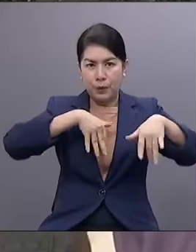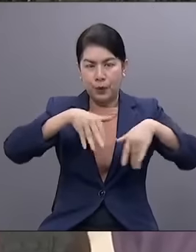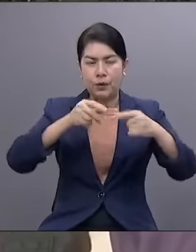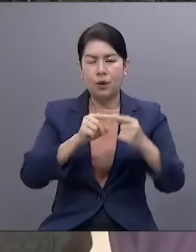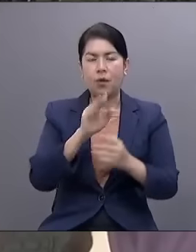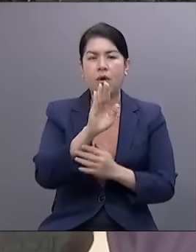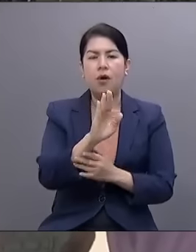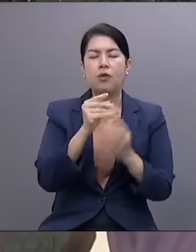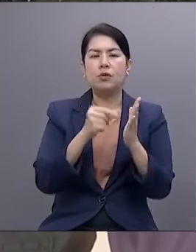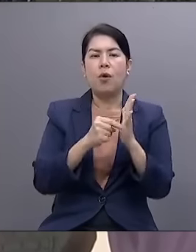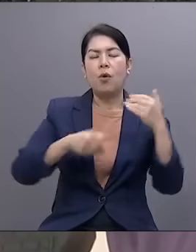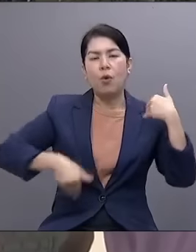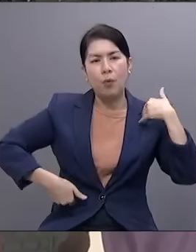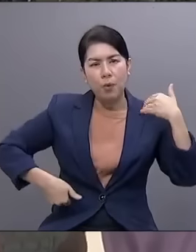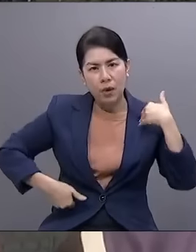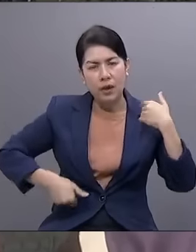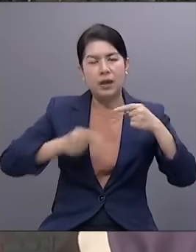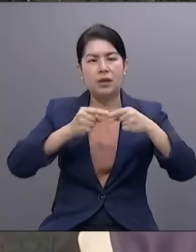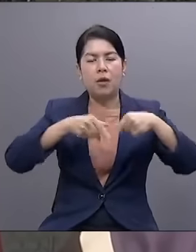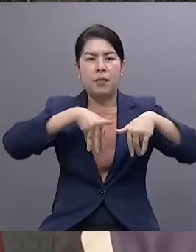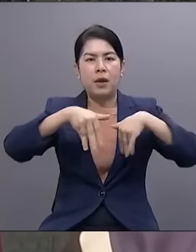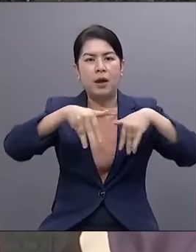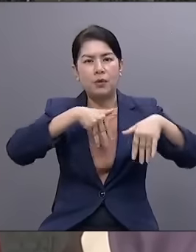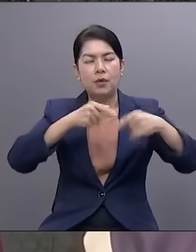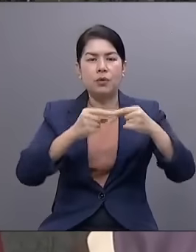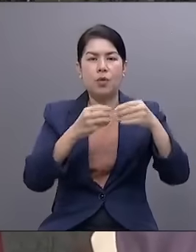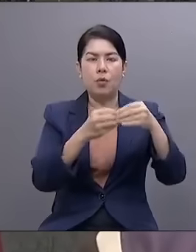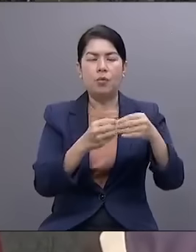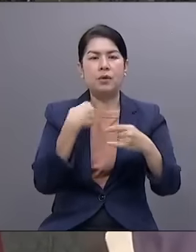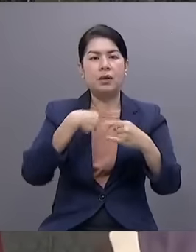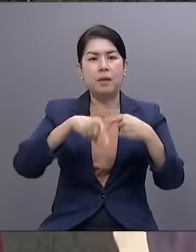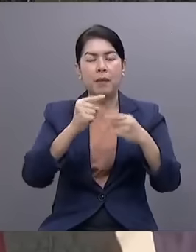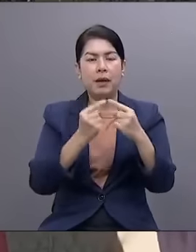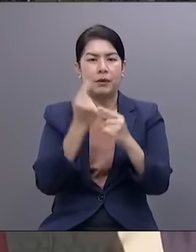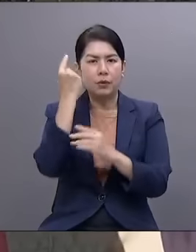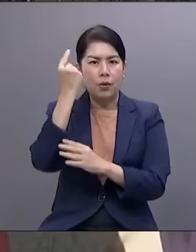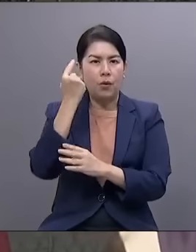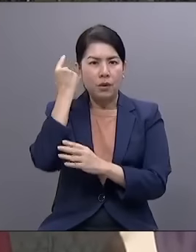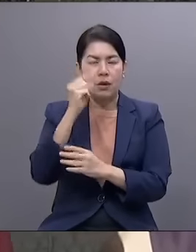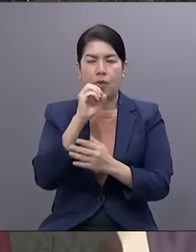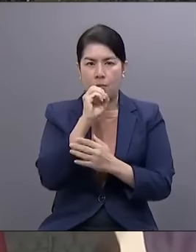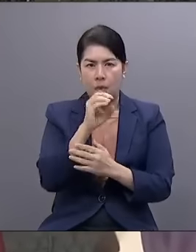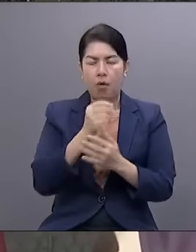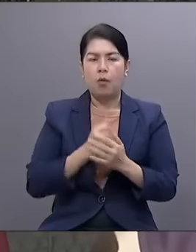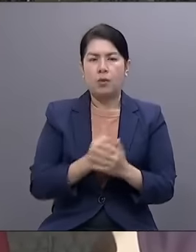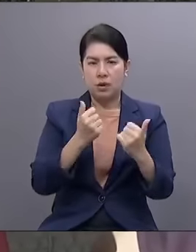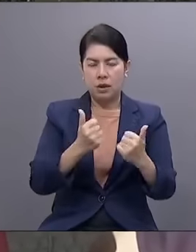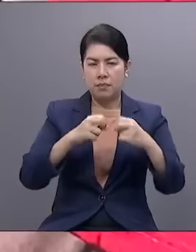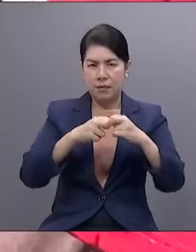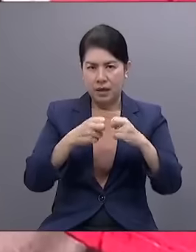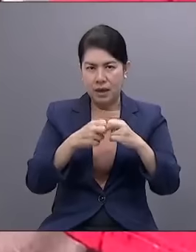ที่จะเดินทางมาเที่ยวที่จังหวัดลพบุรีนะครับเรื่องลิงเนี่ยจะแก้ไขปัญหาได้จบ